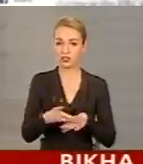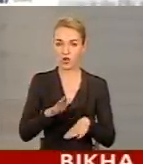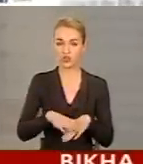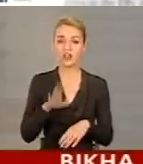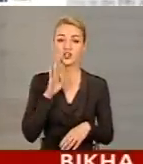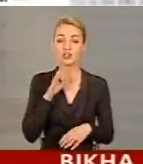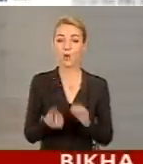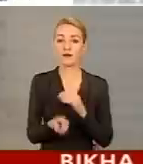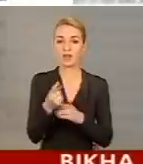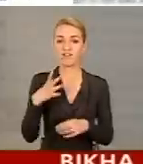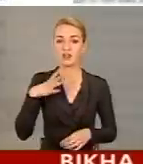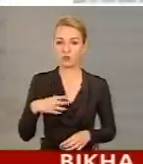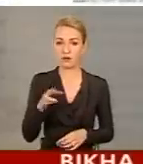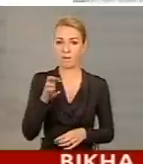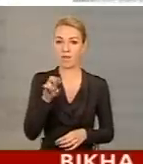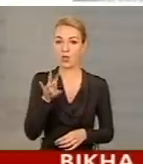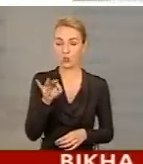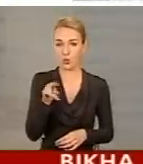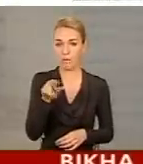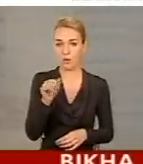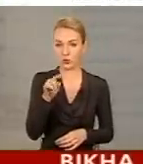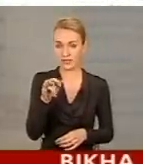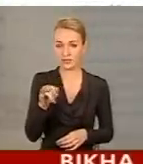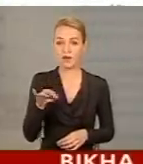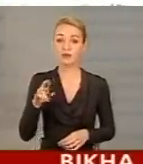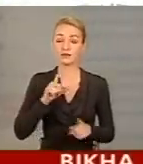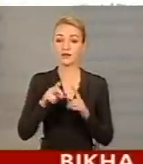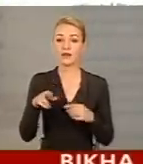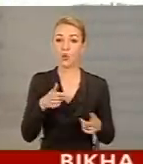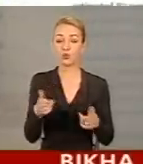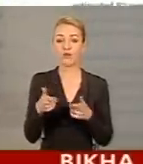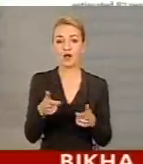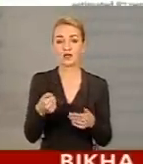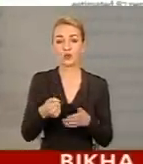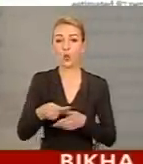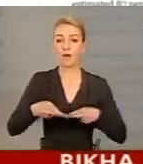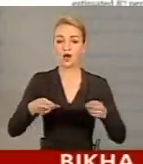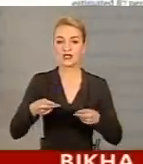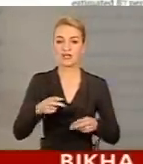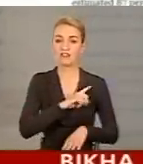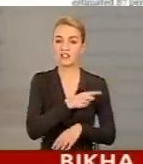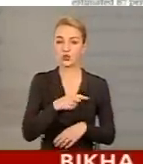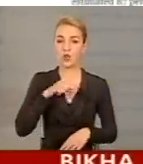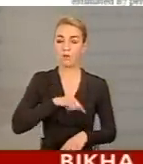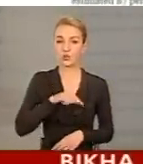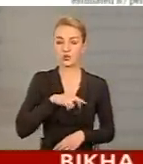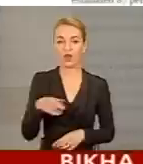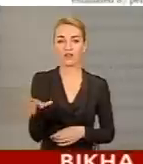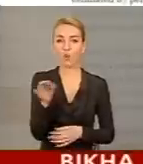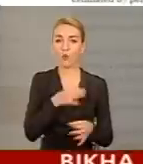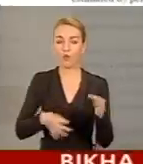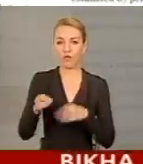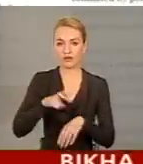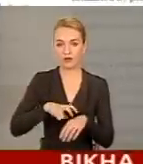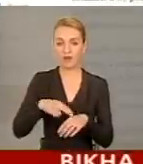у вимушеній менопаузі. Я готувалася до операції фізично та емоційно. Я все обговорювала з лікарями. Я твердила